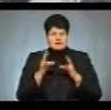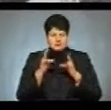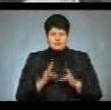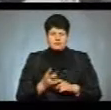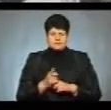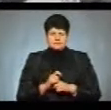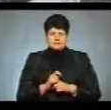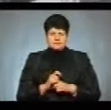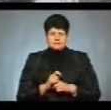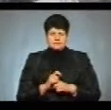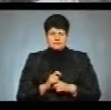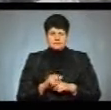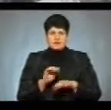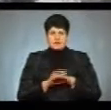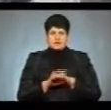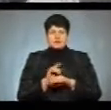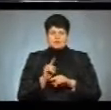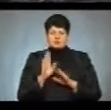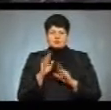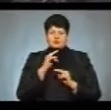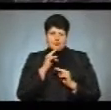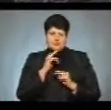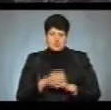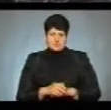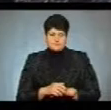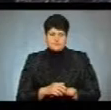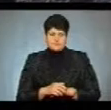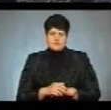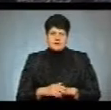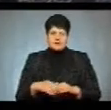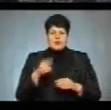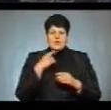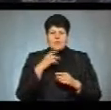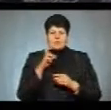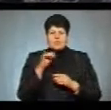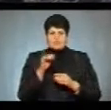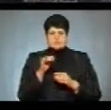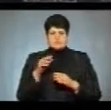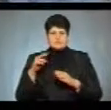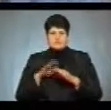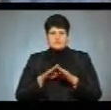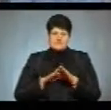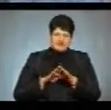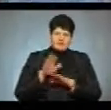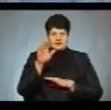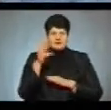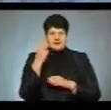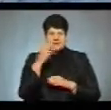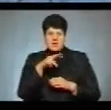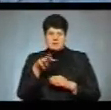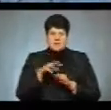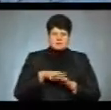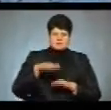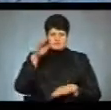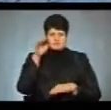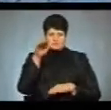травмований. Але факт того, що будьте обережні. Зі слів Олексія Філюка, бус завис на дереві на 2-метровій висоті. Рештки авто